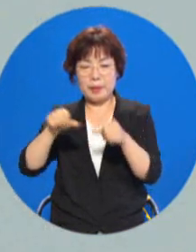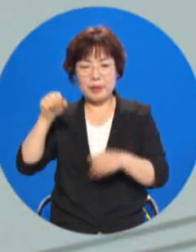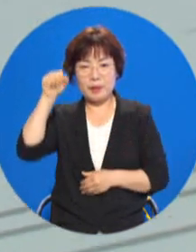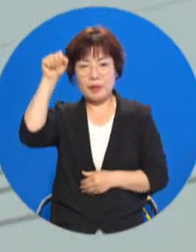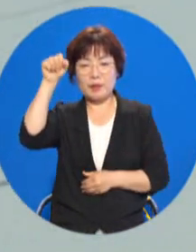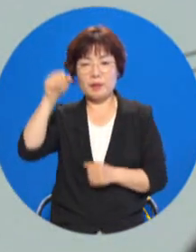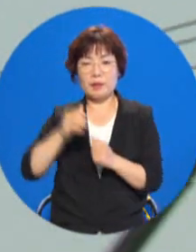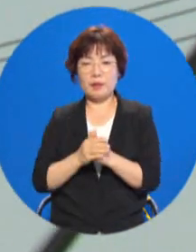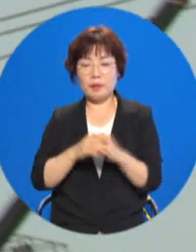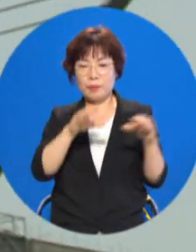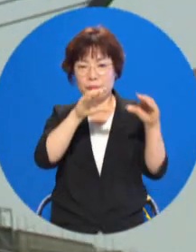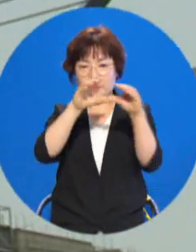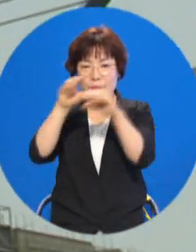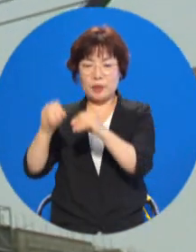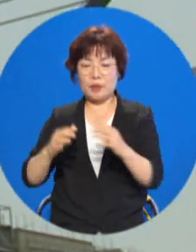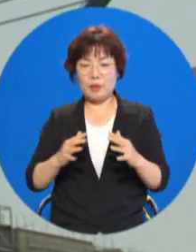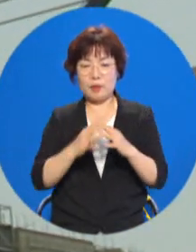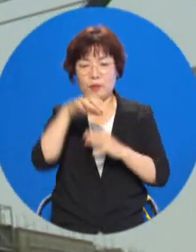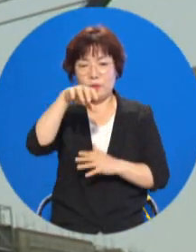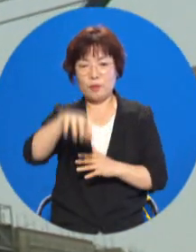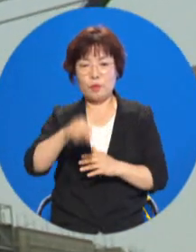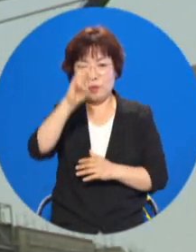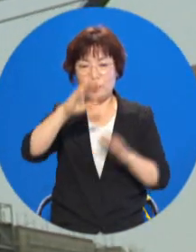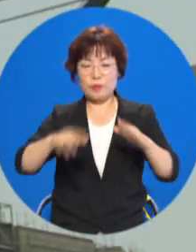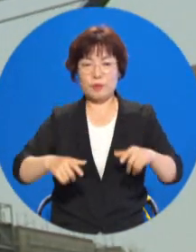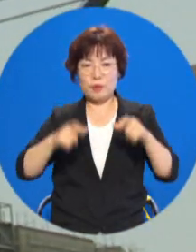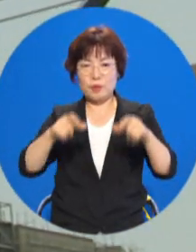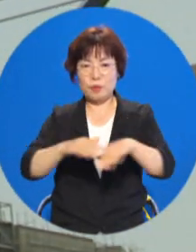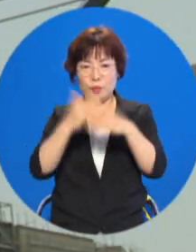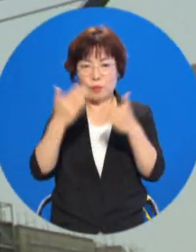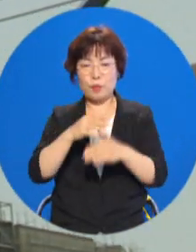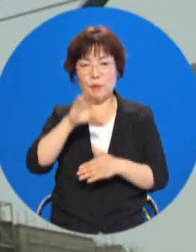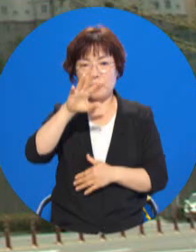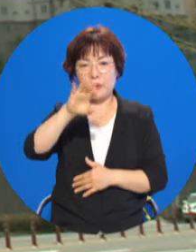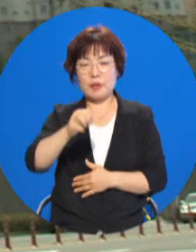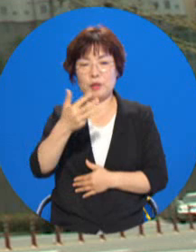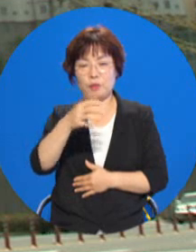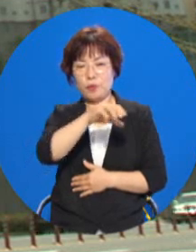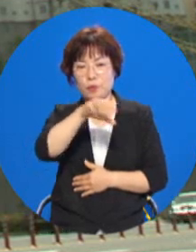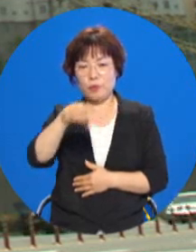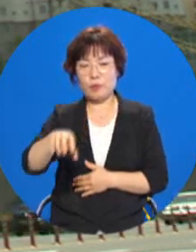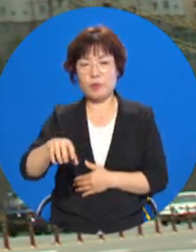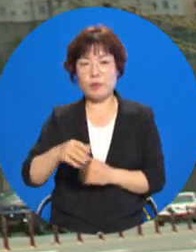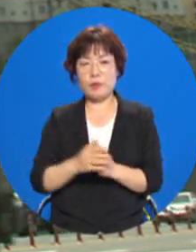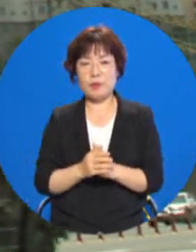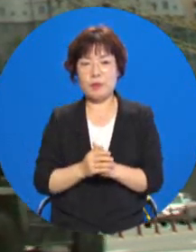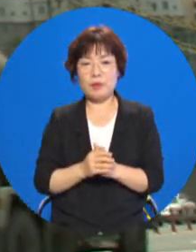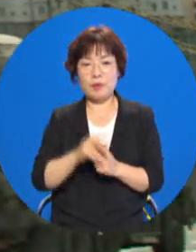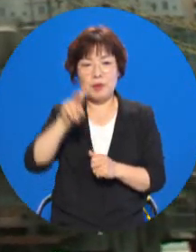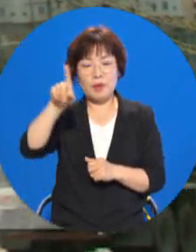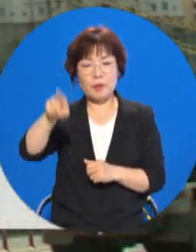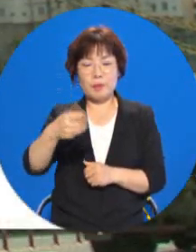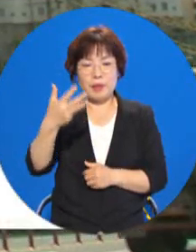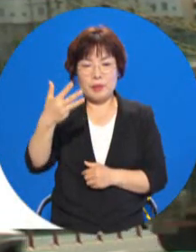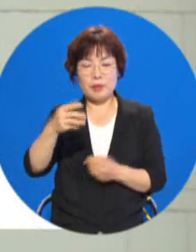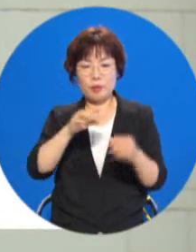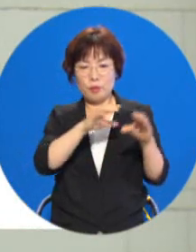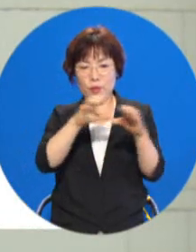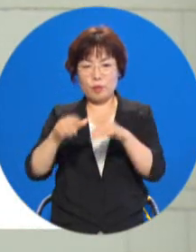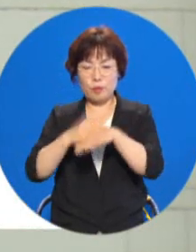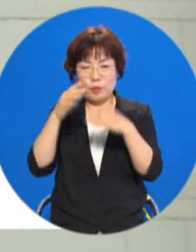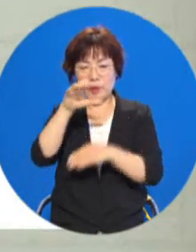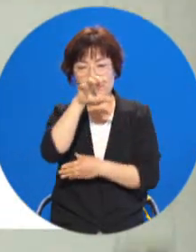타워 크레인이 멈춰선 건축 현장은 광주와 전남 지역에서만 48개 사업장. 103대의 타워 크레인마다